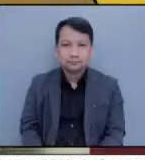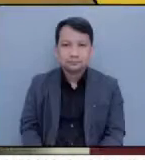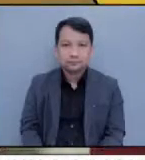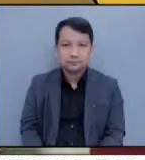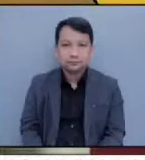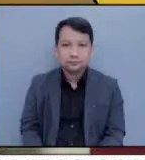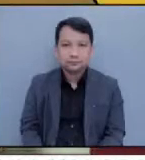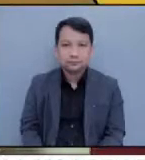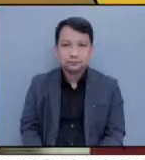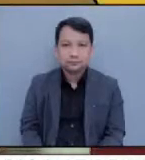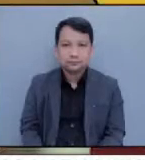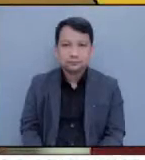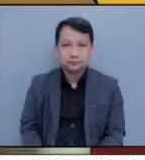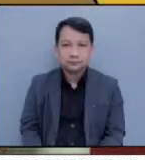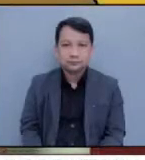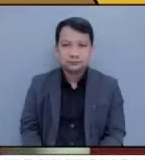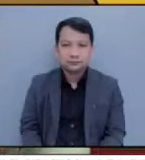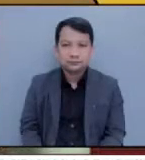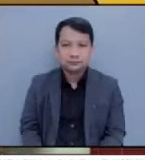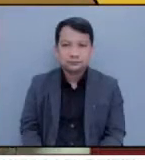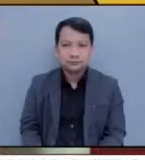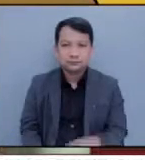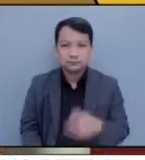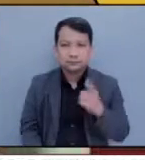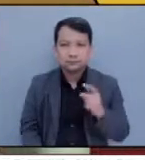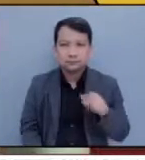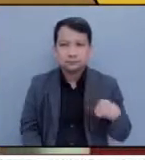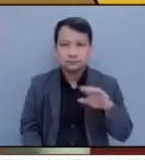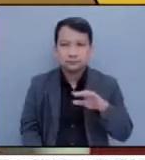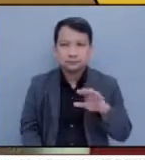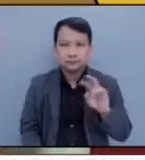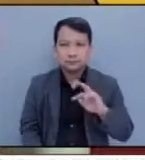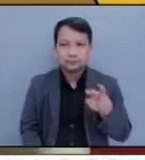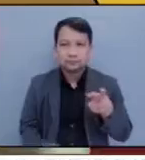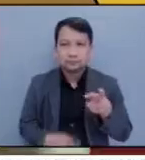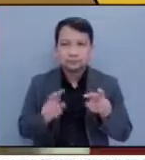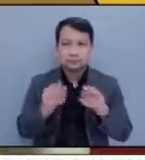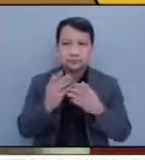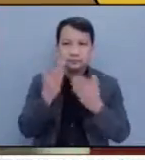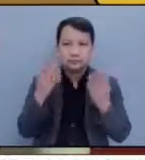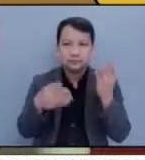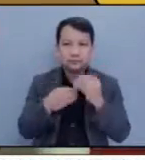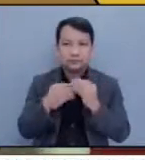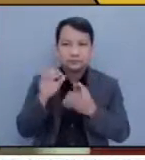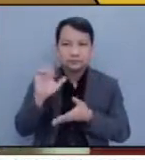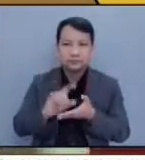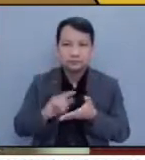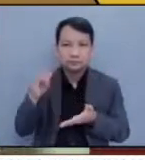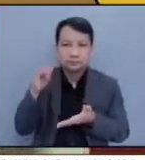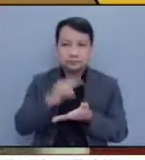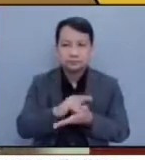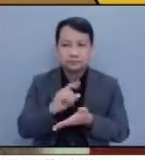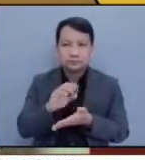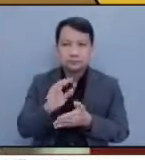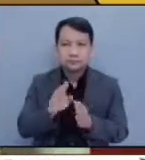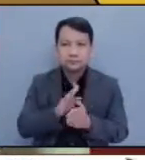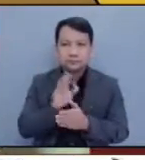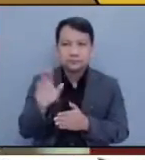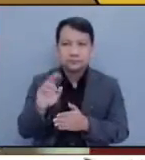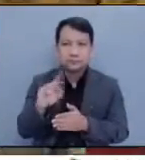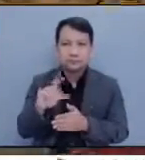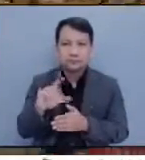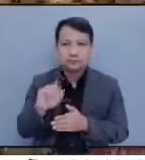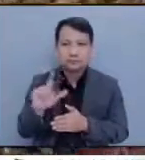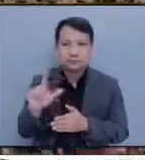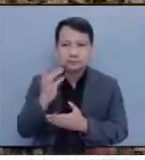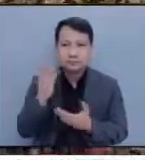Na-recover na ang 21 labi mula sa 22 pasaherong lulan sa bumagsak na Tara Air sa bundok ng Nepal. Patuloy naman